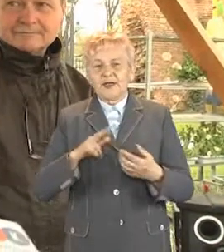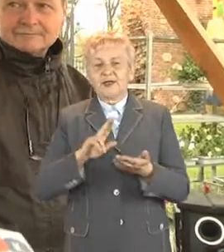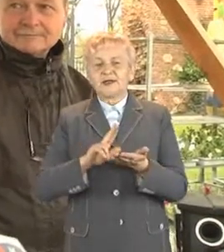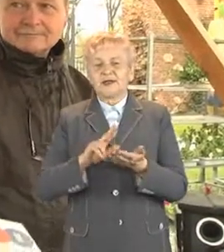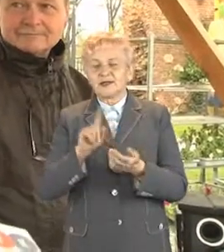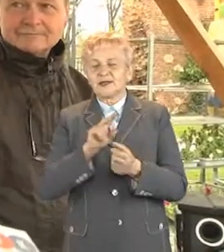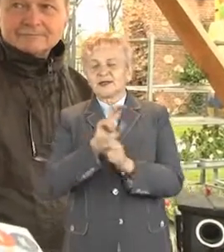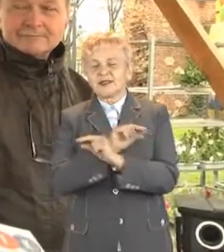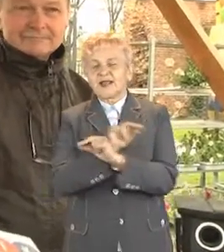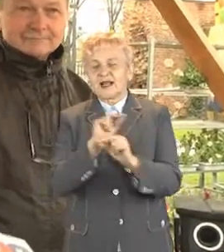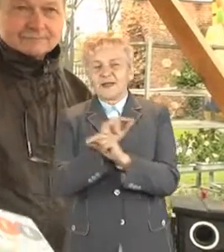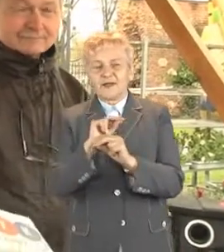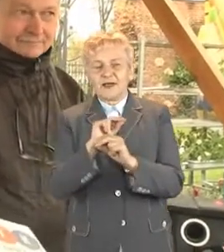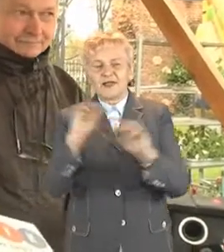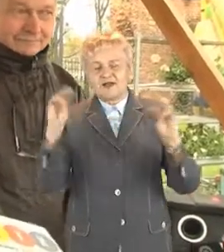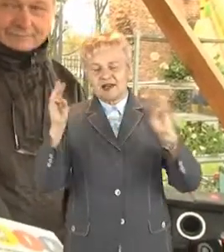Ośrodku Pomocy Społecznej w Raciborzu.